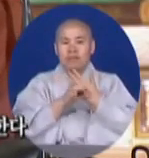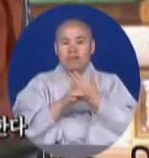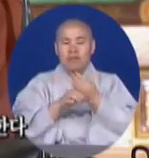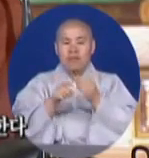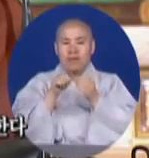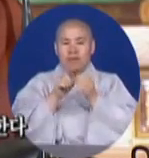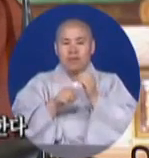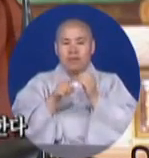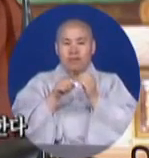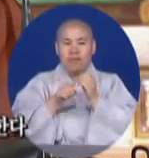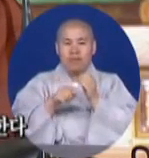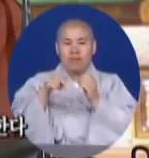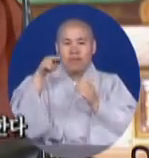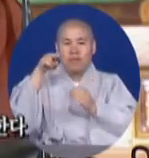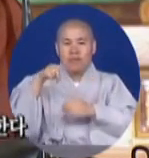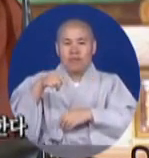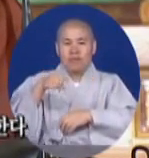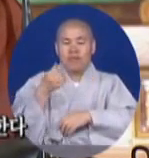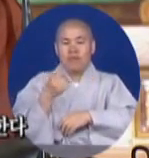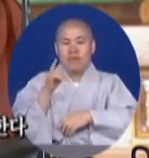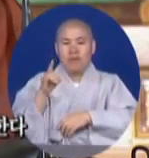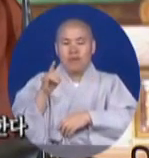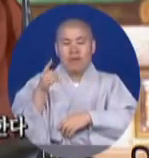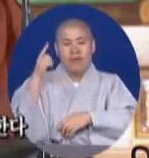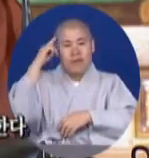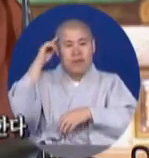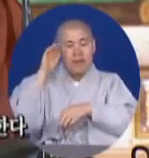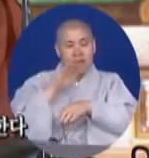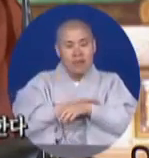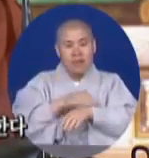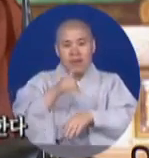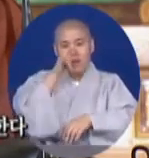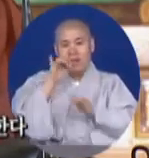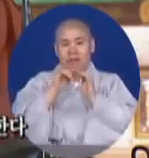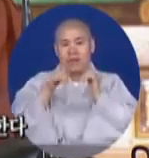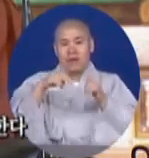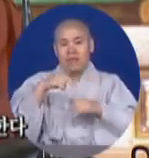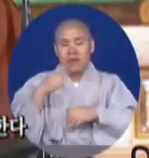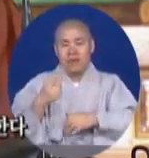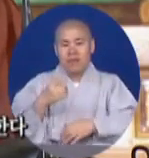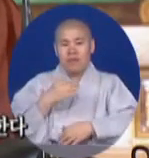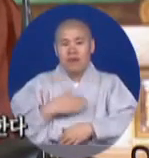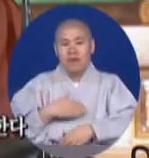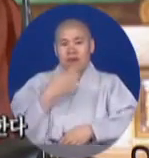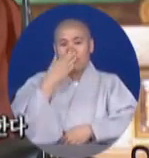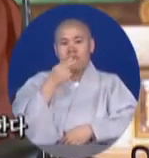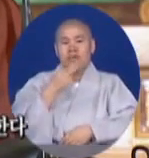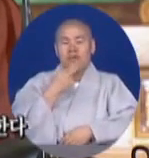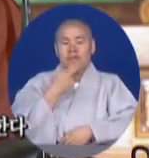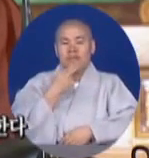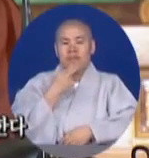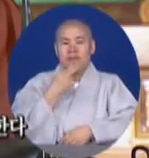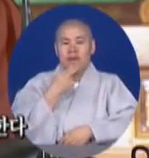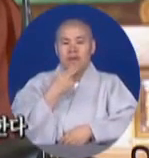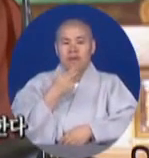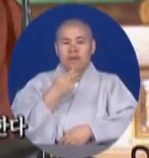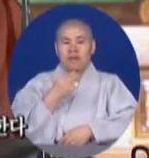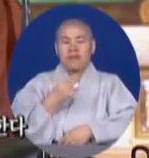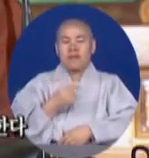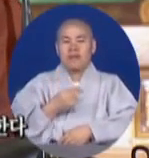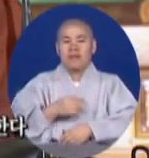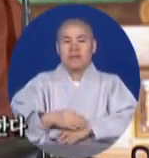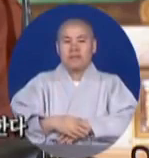수혜나 망능료라 비록 지혜가 있는 사람이라고 하더라도 알 수가 없다. 망능료, 능이